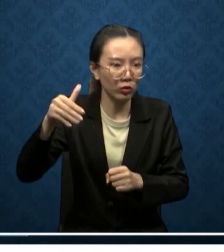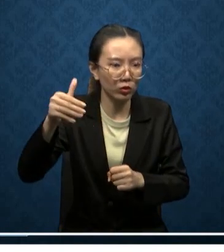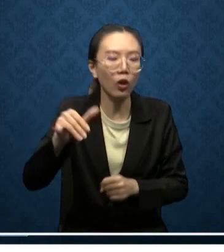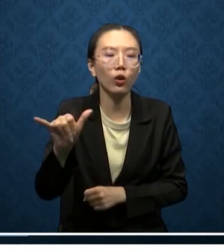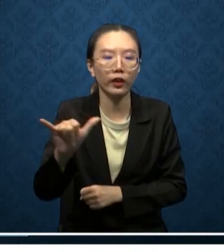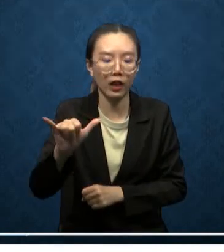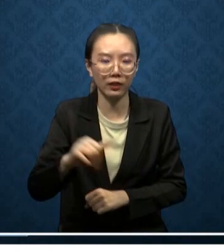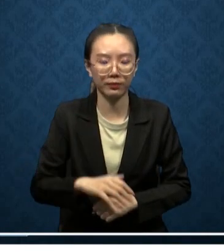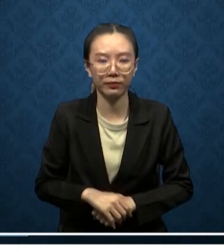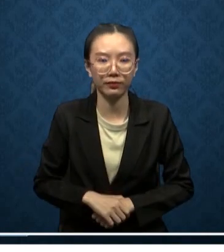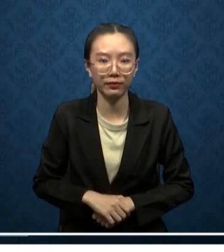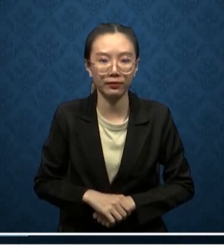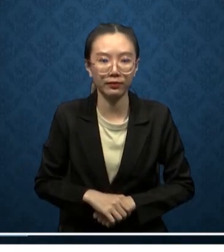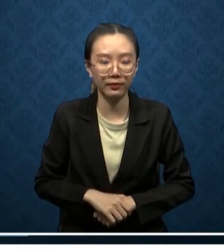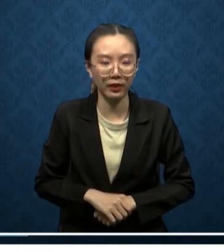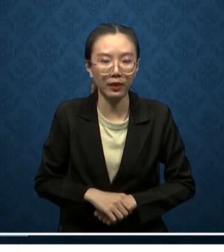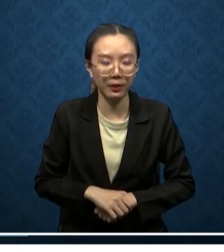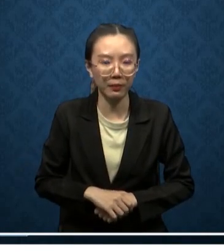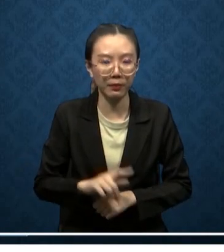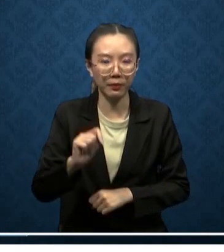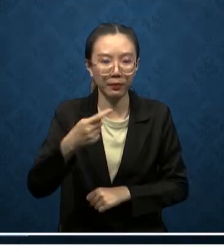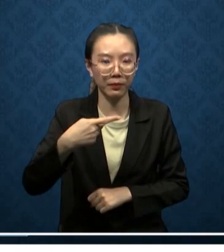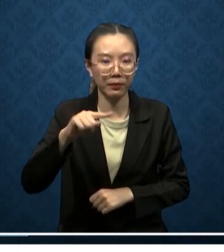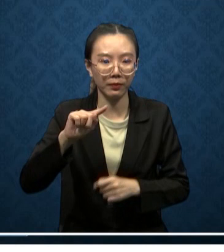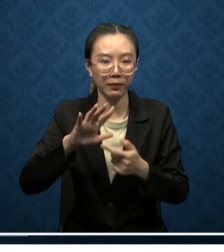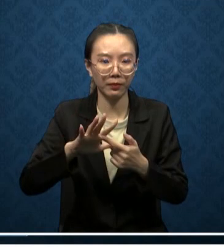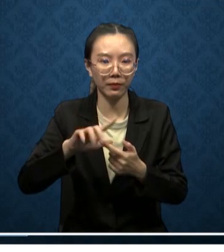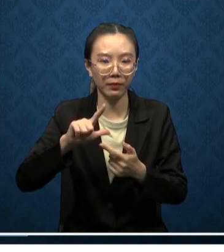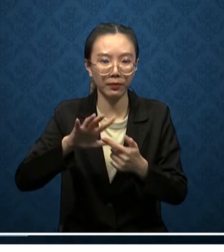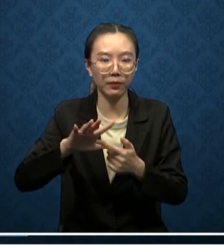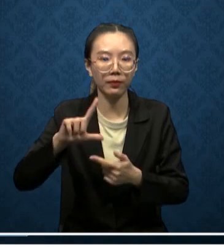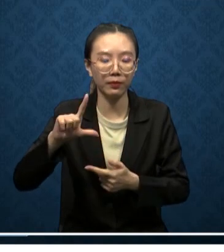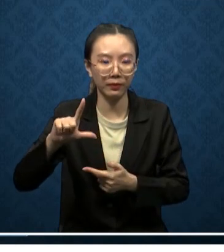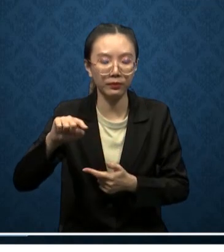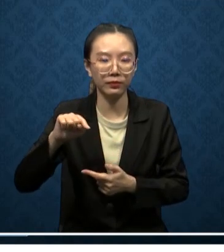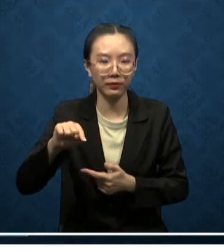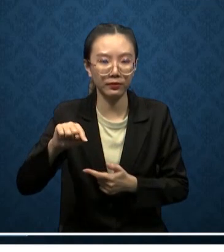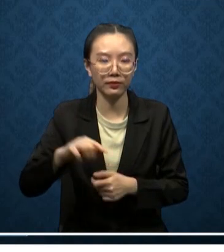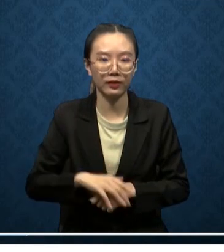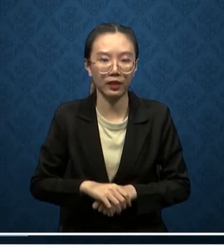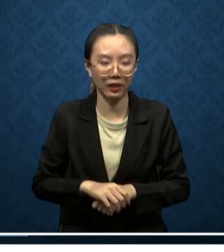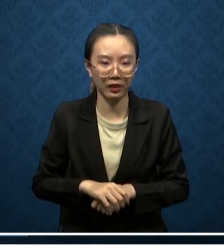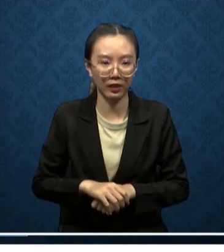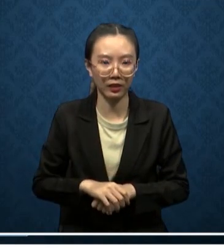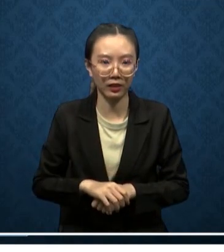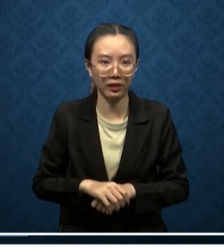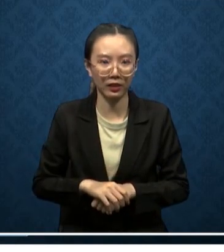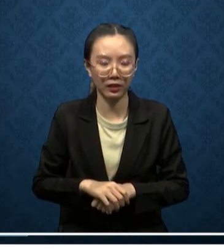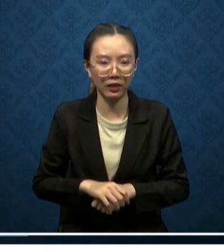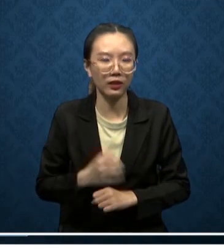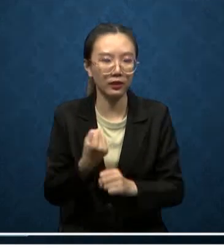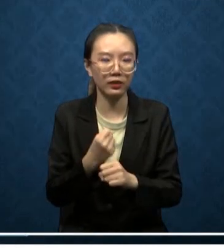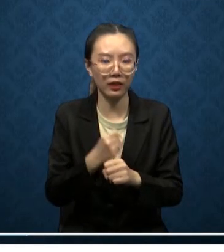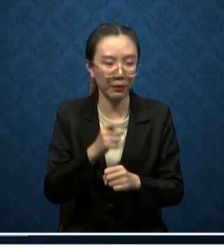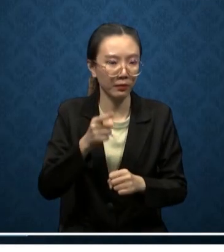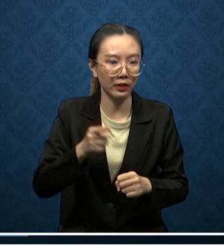นี้ได้เลยกันเลยส่วนอาหารหาล้านเป็นเรื่องของการให้ความรู้นะครับแล้วก็ความเข้าใจในการขับเคลื่อนมาตรฐานตรงนี้นะครับเป็นลักษณะงานประจำที่